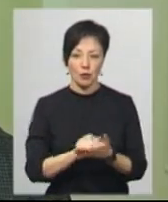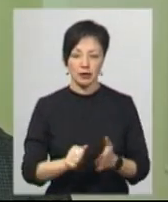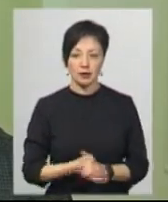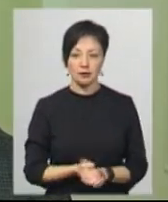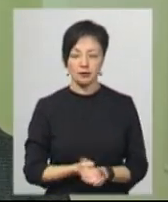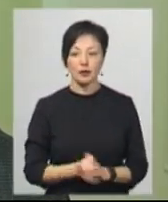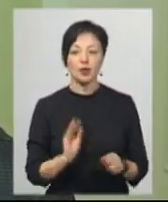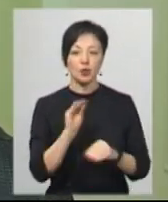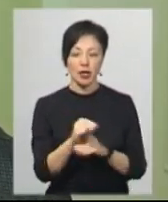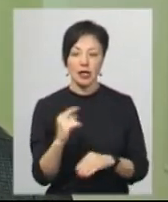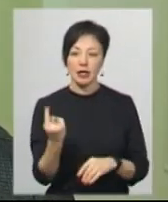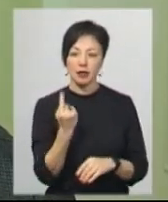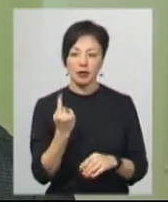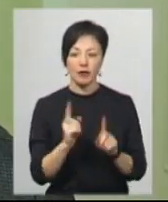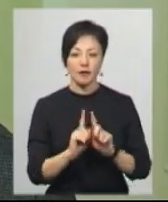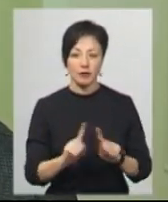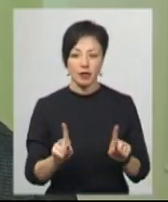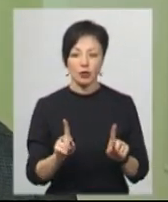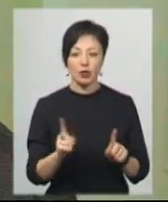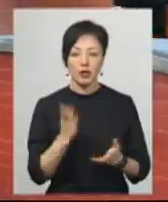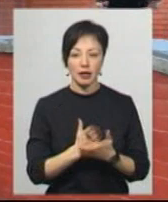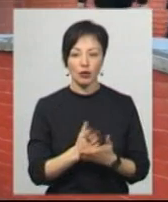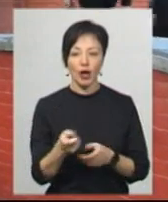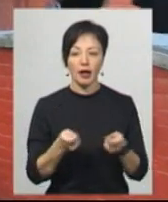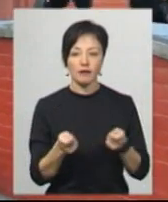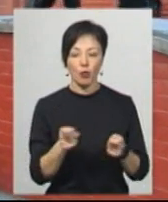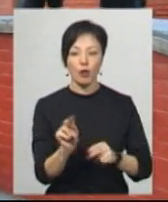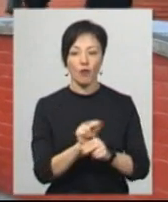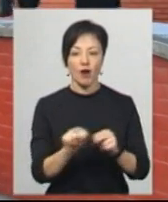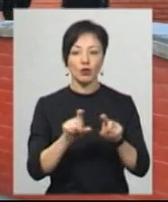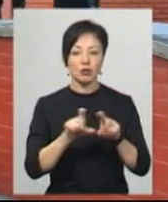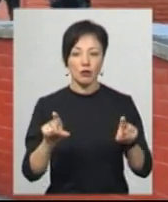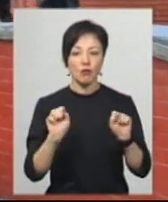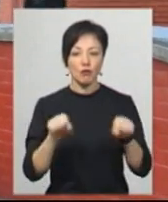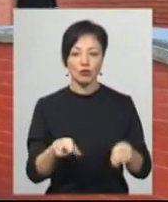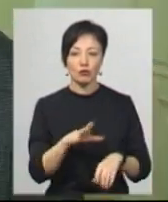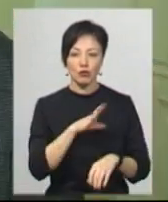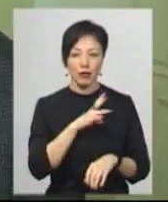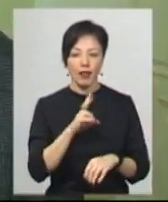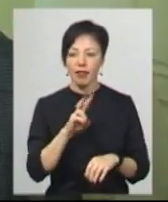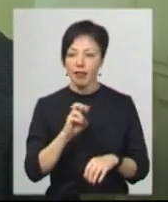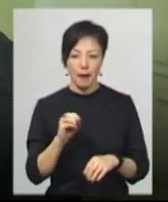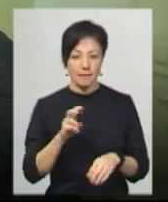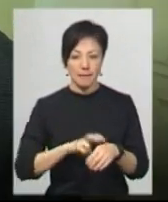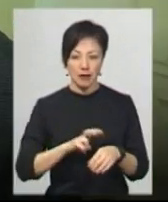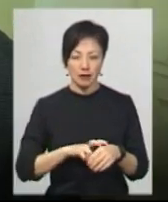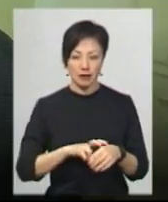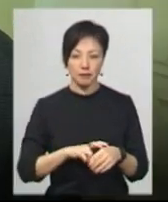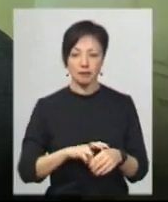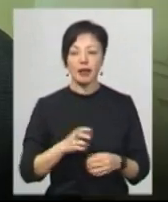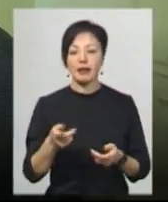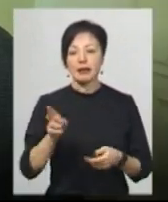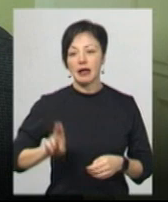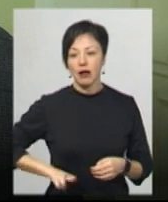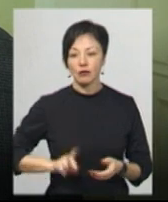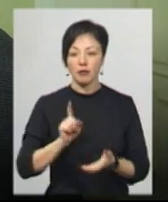Ткач. Додає, єдиною відміною зараз є те, що керівником лікувального закладу може бути не медик. Директор комунального підприємства має